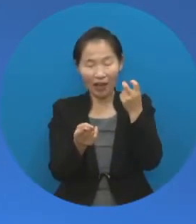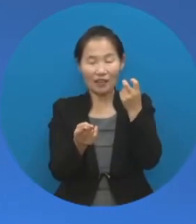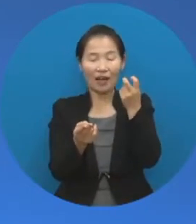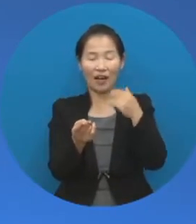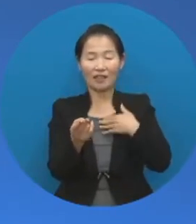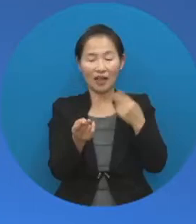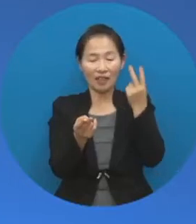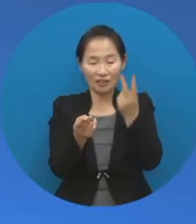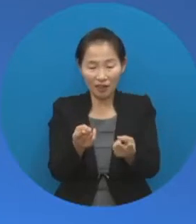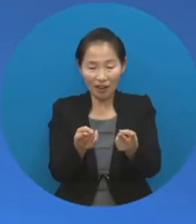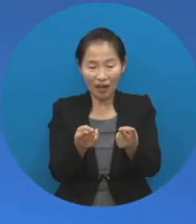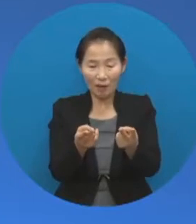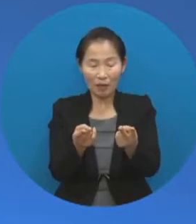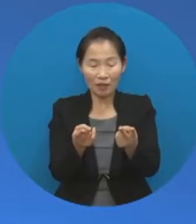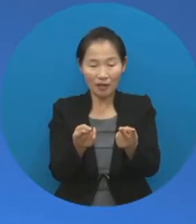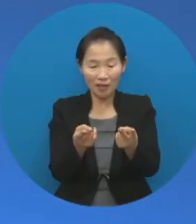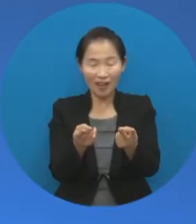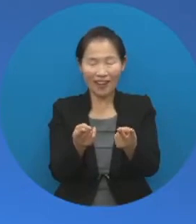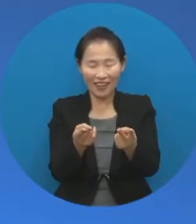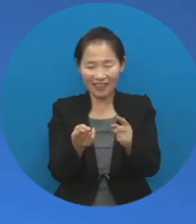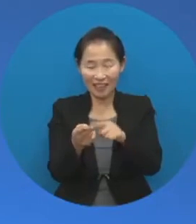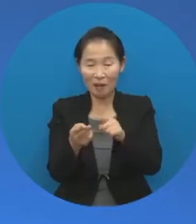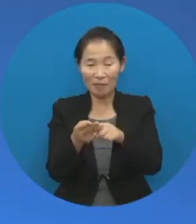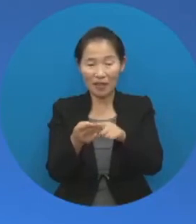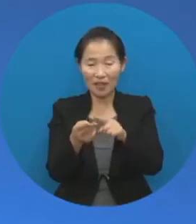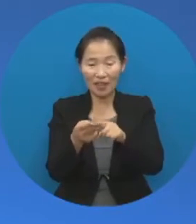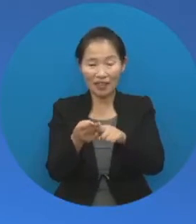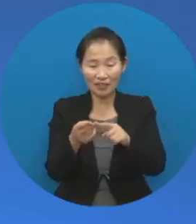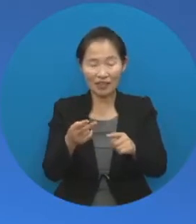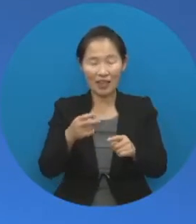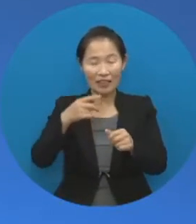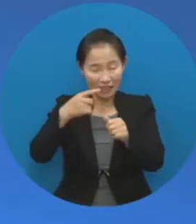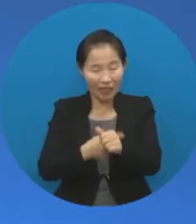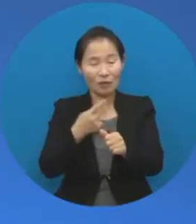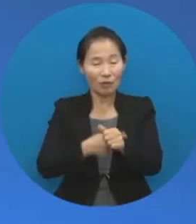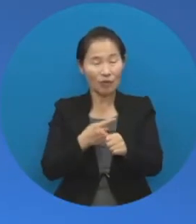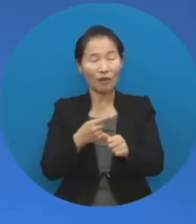이렇게 강요를 했더니 이 무의식 중에 이게 자동으로